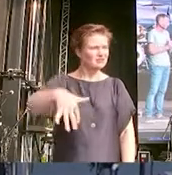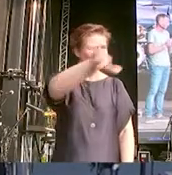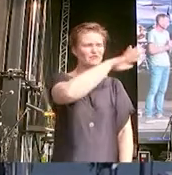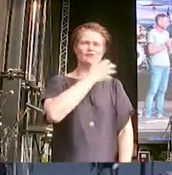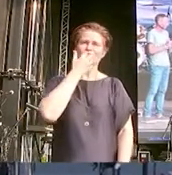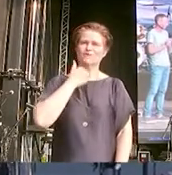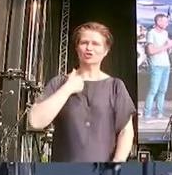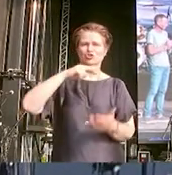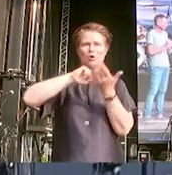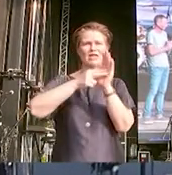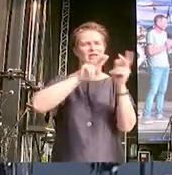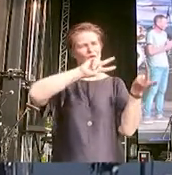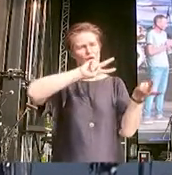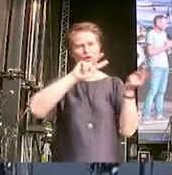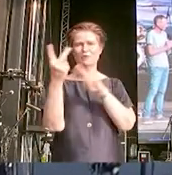Politik.